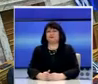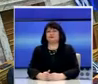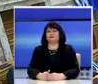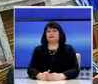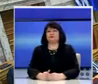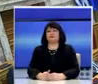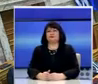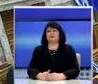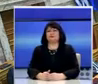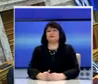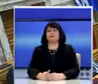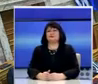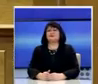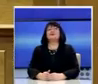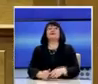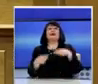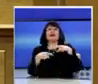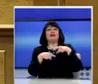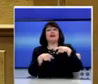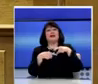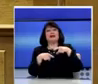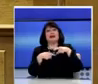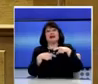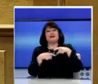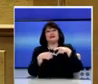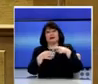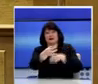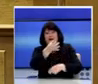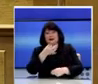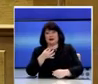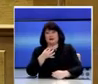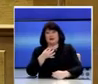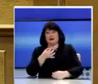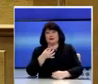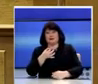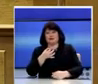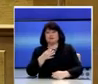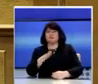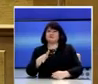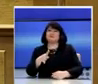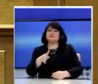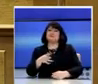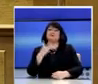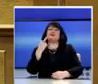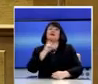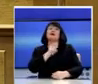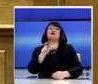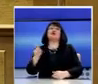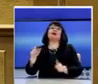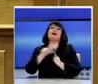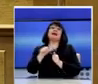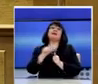Το Δεκέμβρη, λοιπόν, δήλωνε ότι θα εμβολιάζονται περίπου 2 εκατομμύρια το